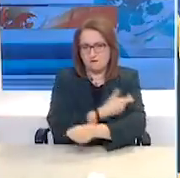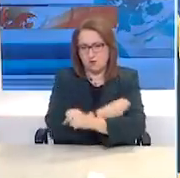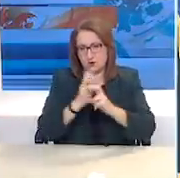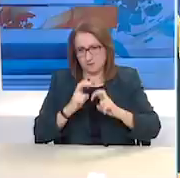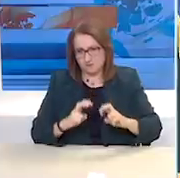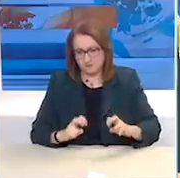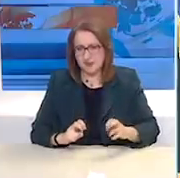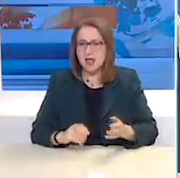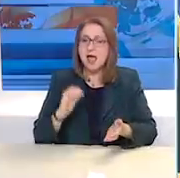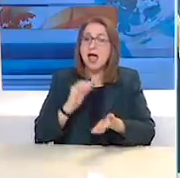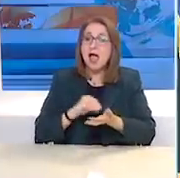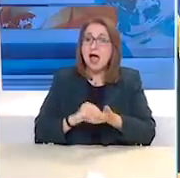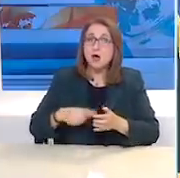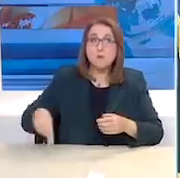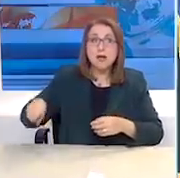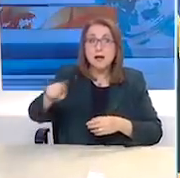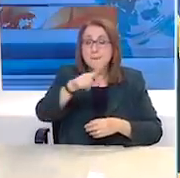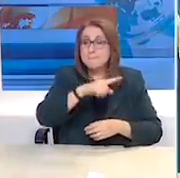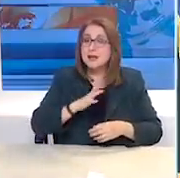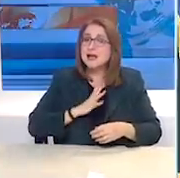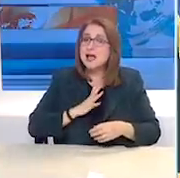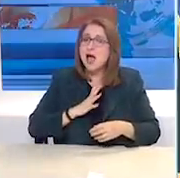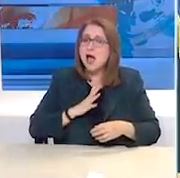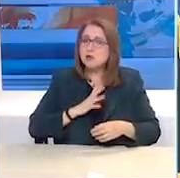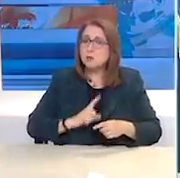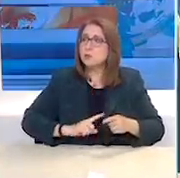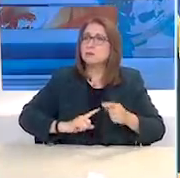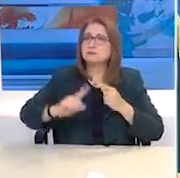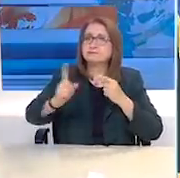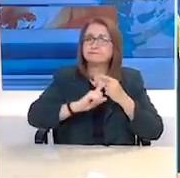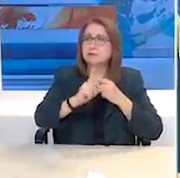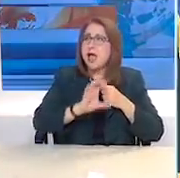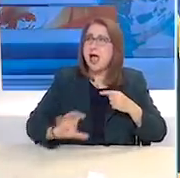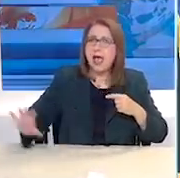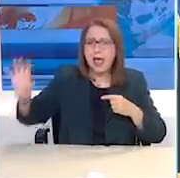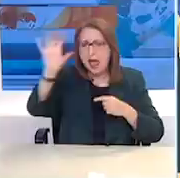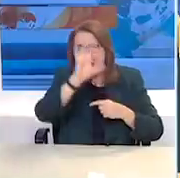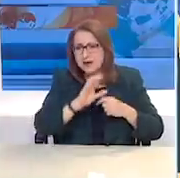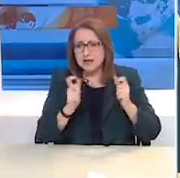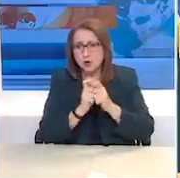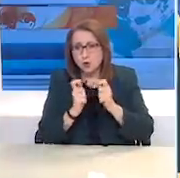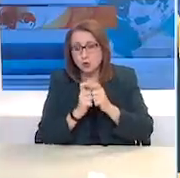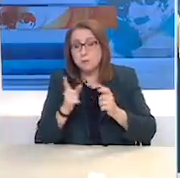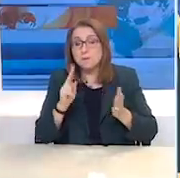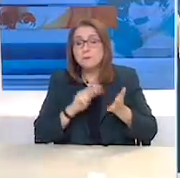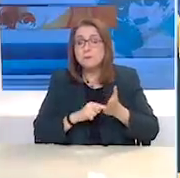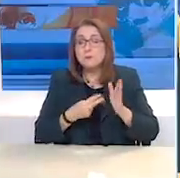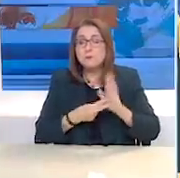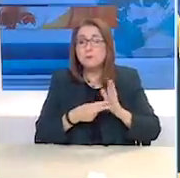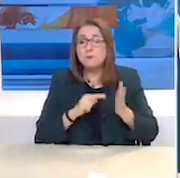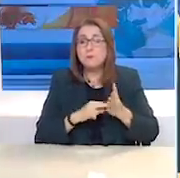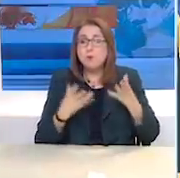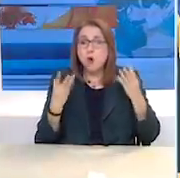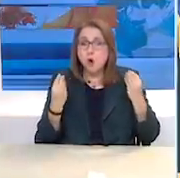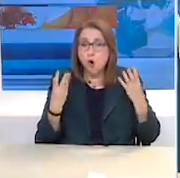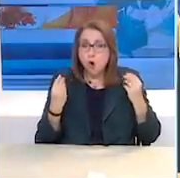πρέπει να θυμίσω ότι είναι σημαντικότατη η τήρηση των μέτρων αυτοπροστασίας, παρακολούθηση